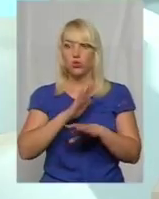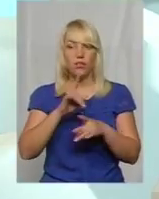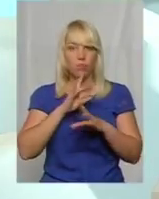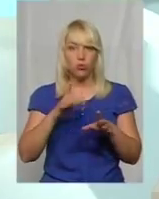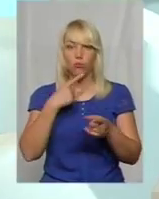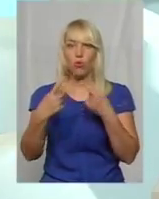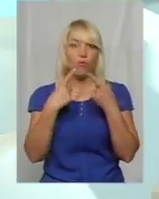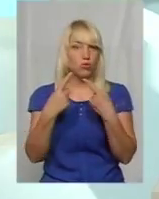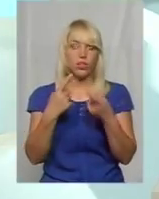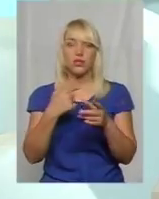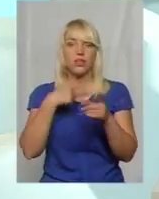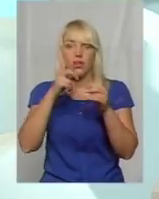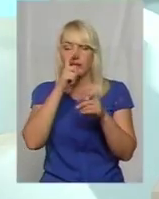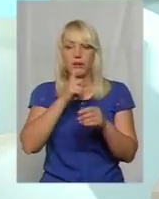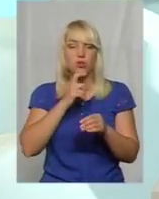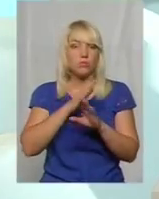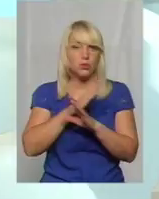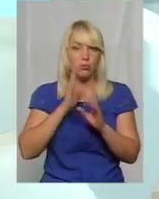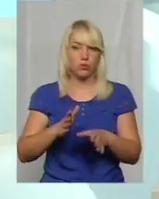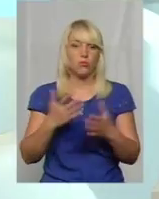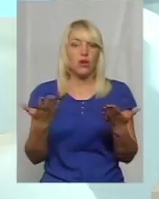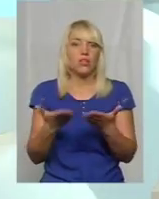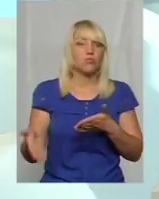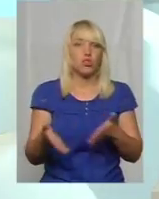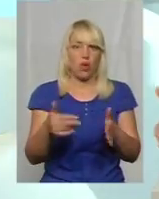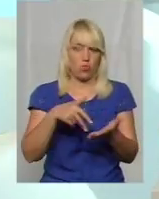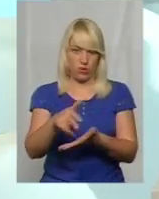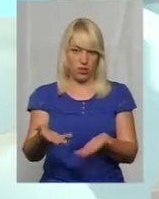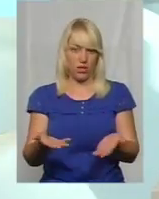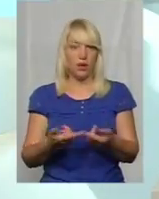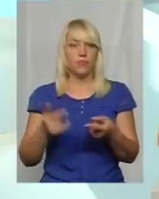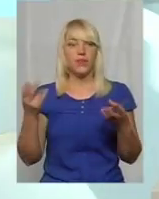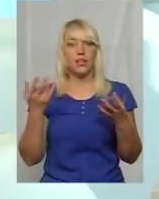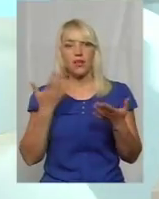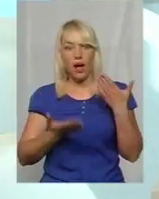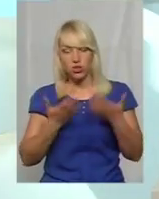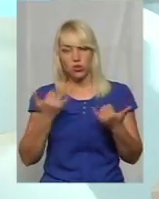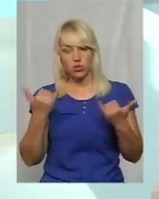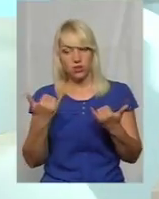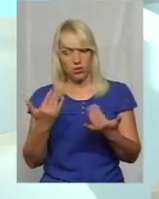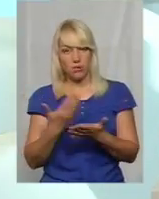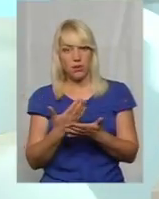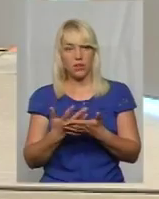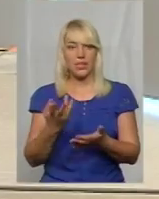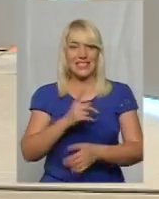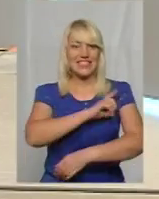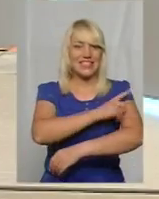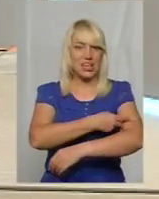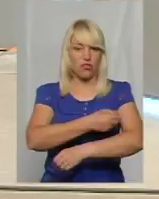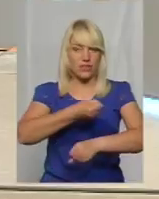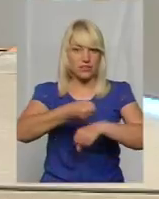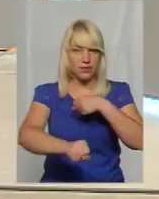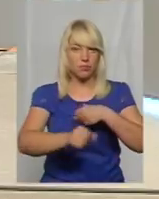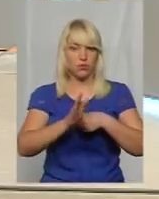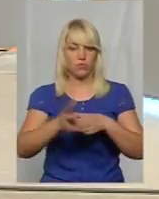не будемо просто розуміти, яким шляхом іти. Якщо ми сьогодні почнемо, наприклад, якісь силові методи застосовувати,